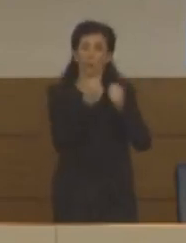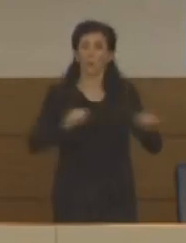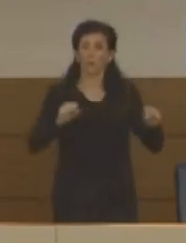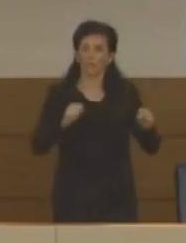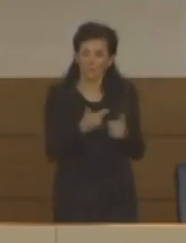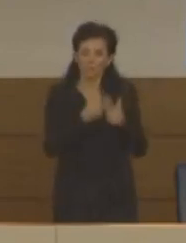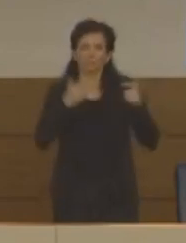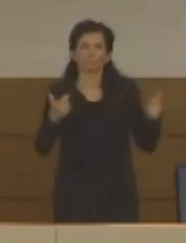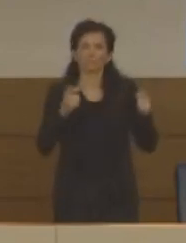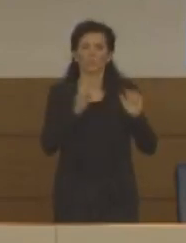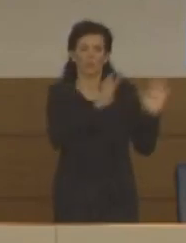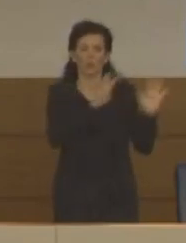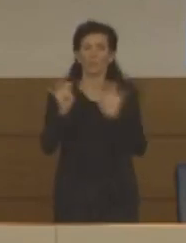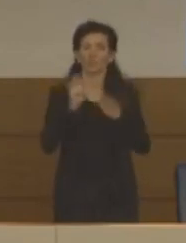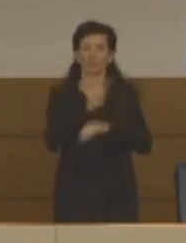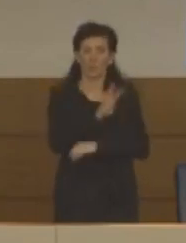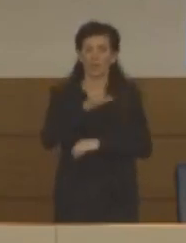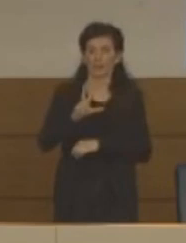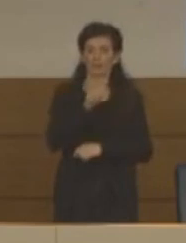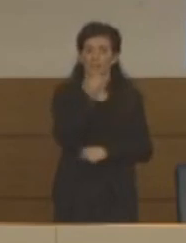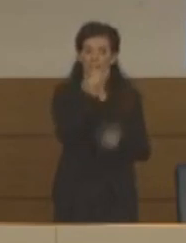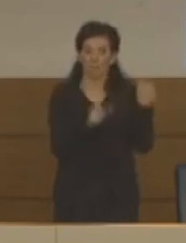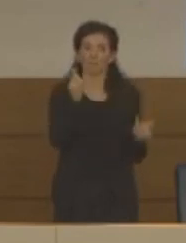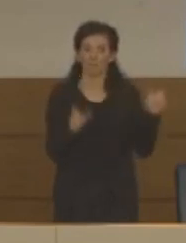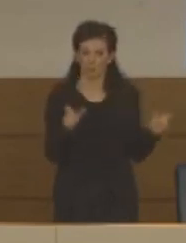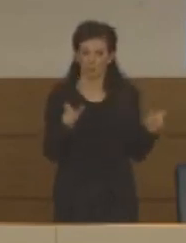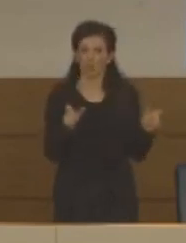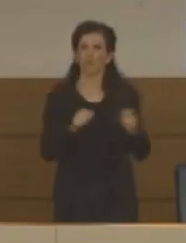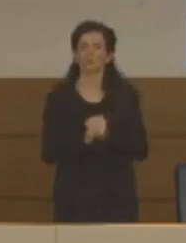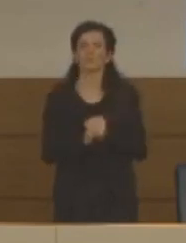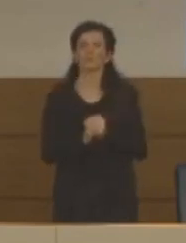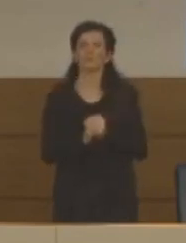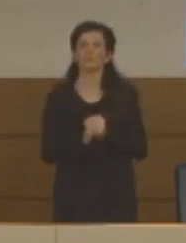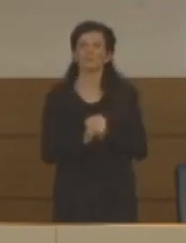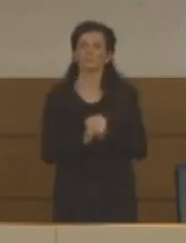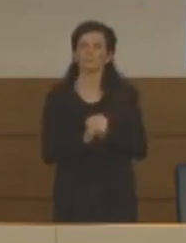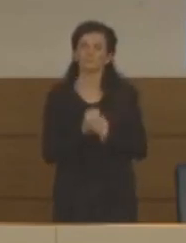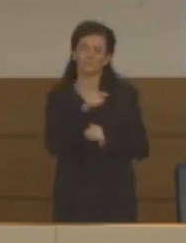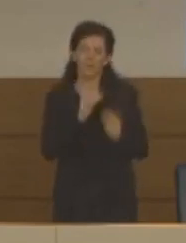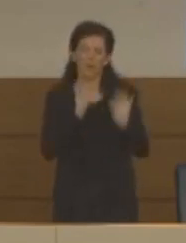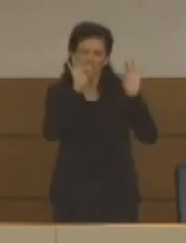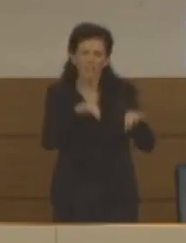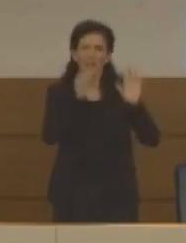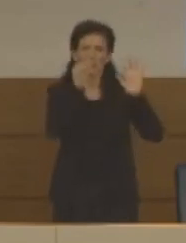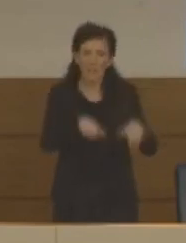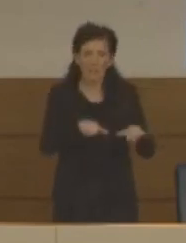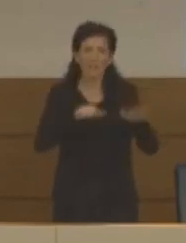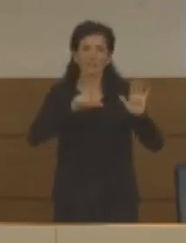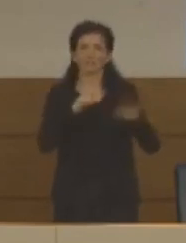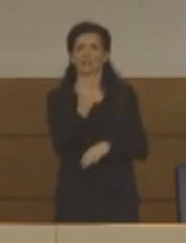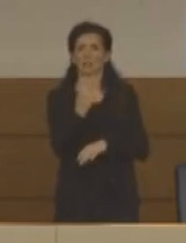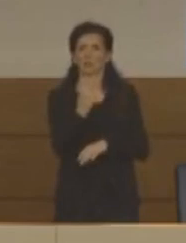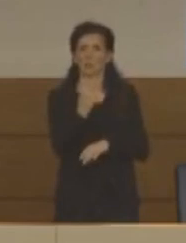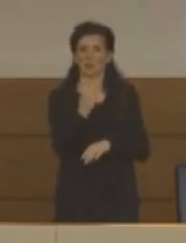incrementa di 943 persone si porta a 6 mila 72